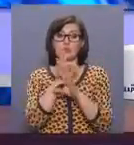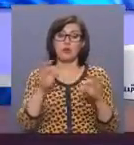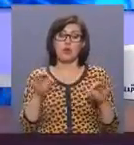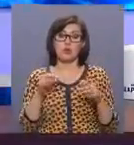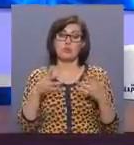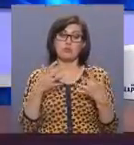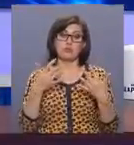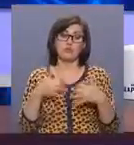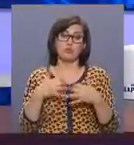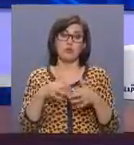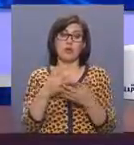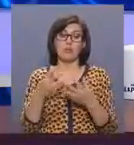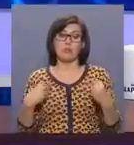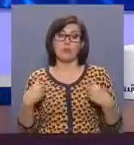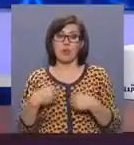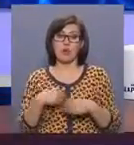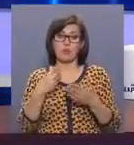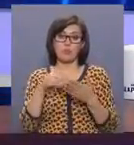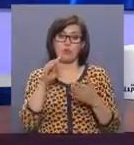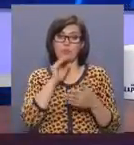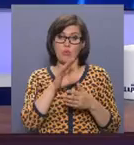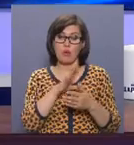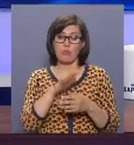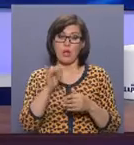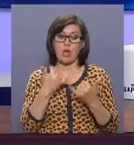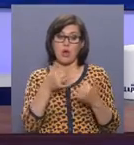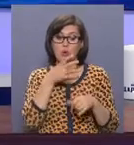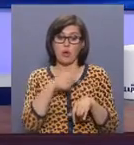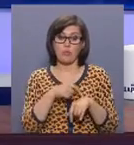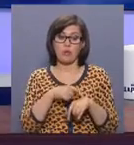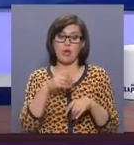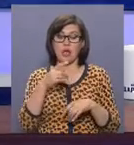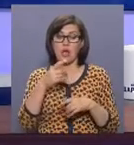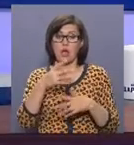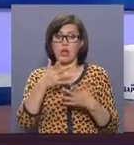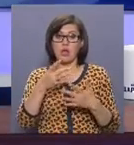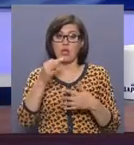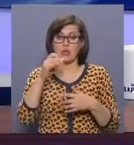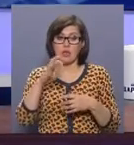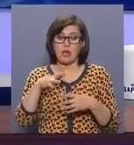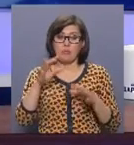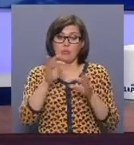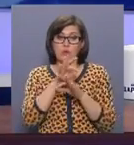және киім-кешектерді сатып алады. Айта кетейік, қазіргі заманғы этникалық музыканың Қазақстандағы тұңғыш халықаралық